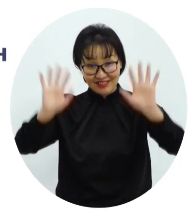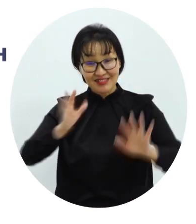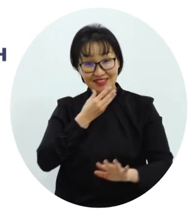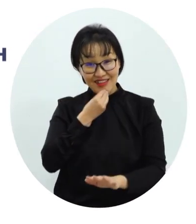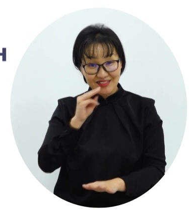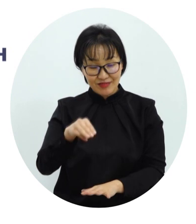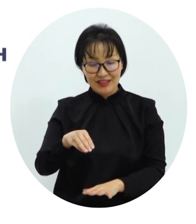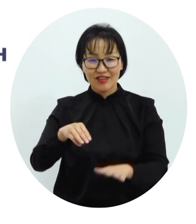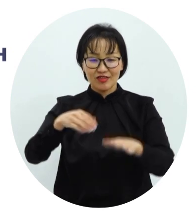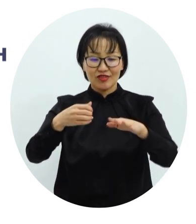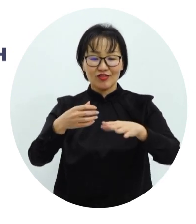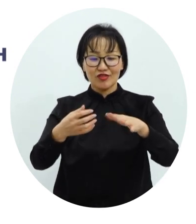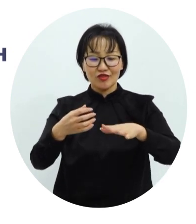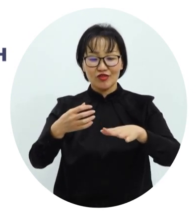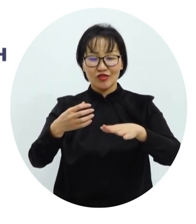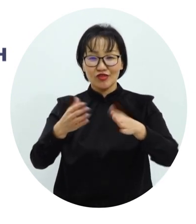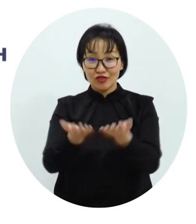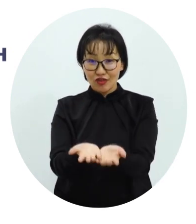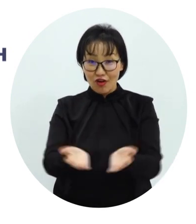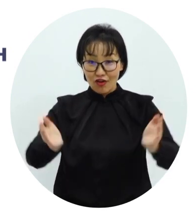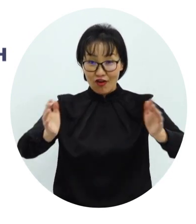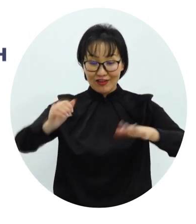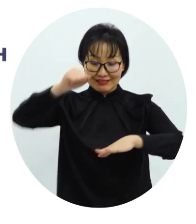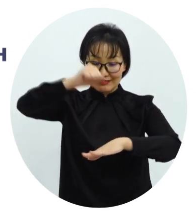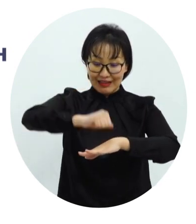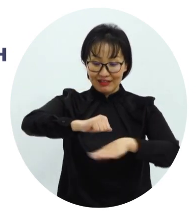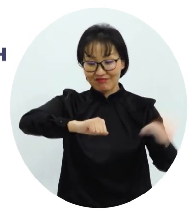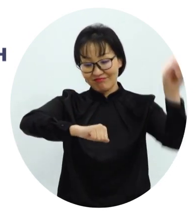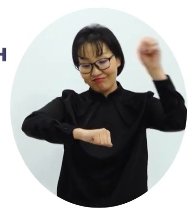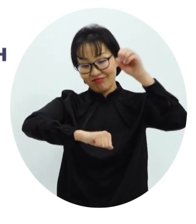Тогооны таган дээр унаад цас хайлхан сайхан санагдсан байна.